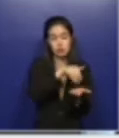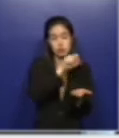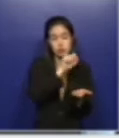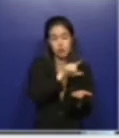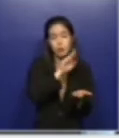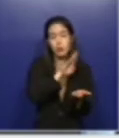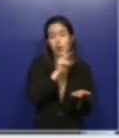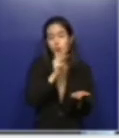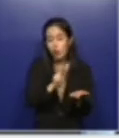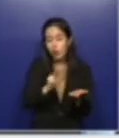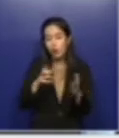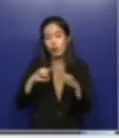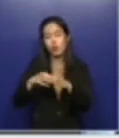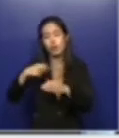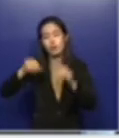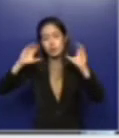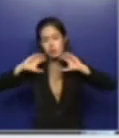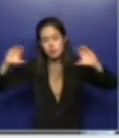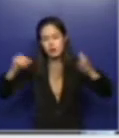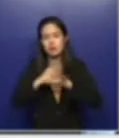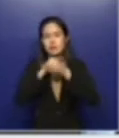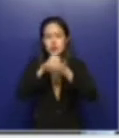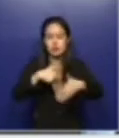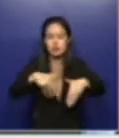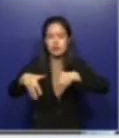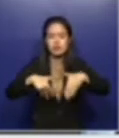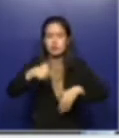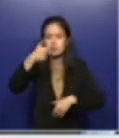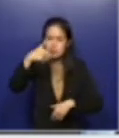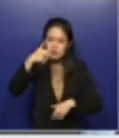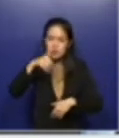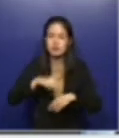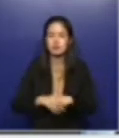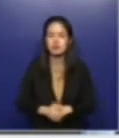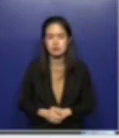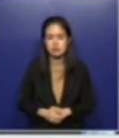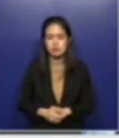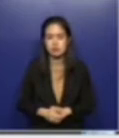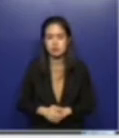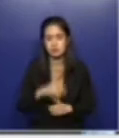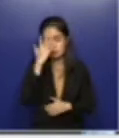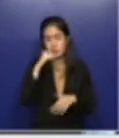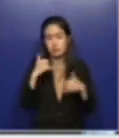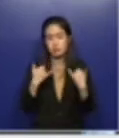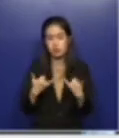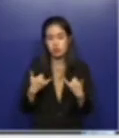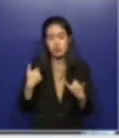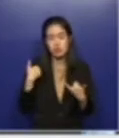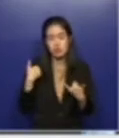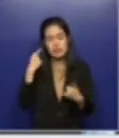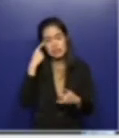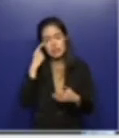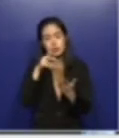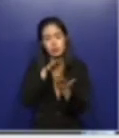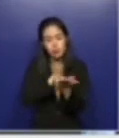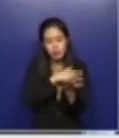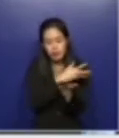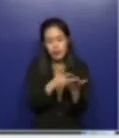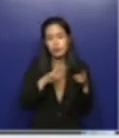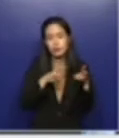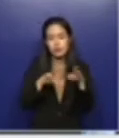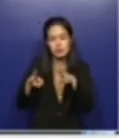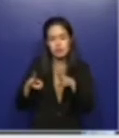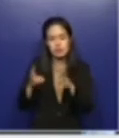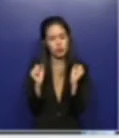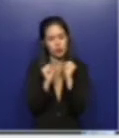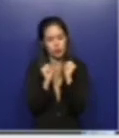ได้ทำไมท่านไม่มองไปตรงนั้นเนี่ยเมื่อท่านสร้างแนวทางการควบคุมโรคด้วยการใช้